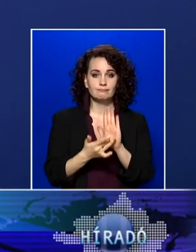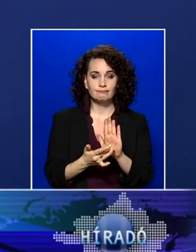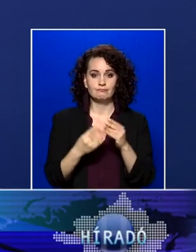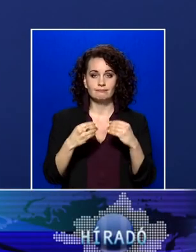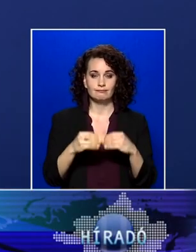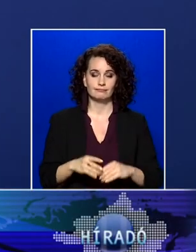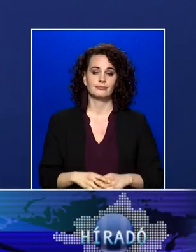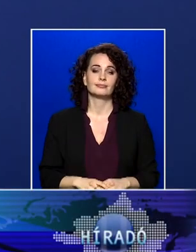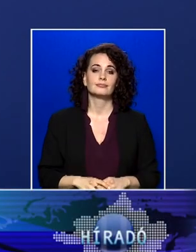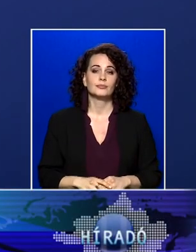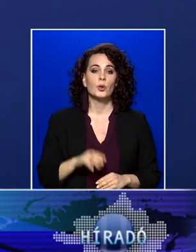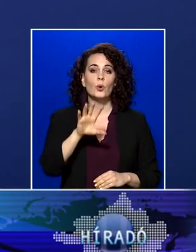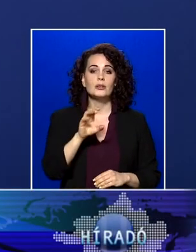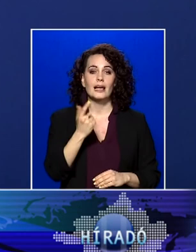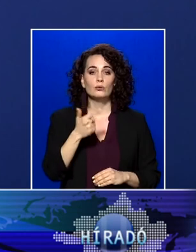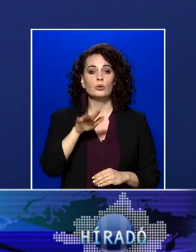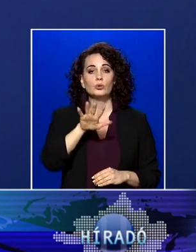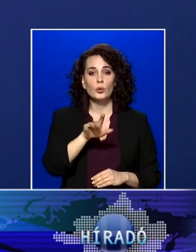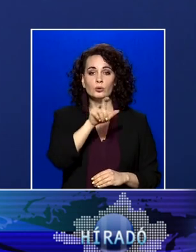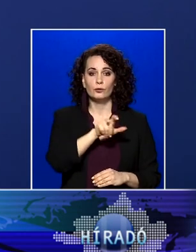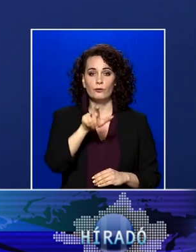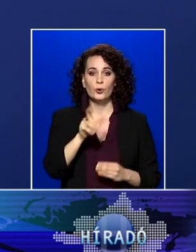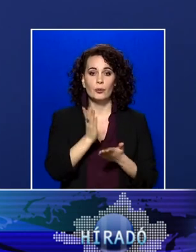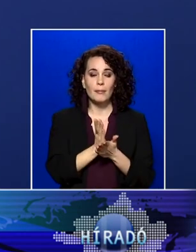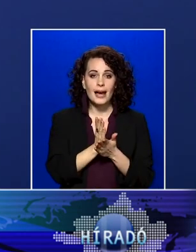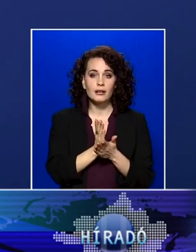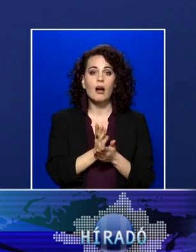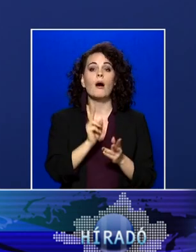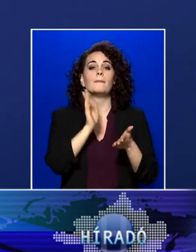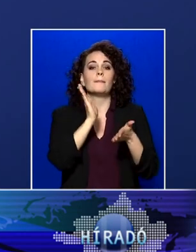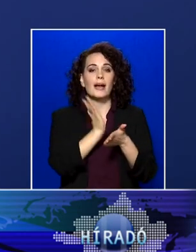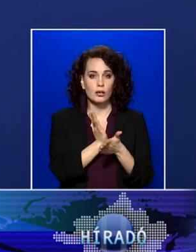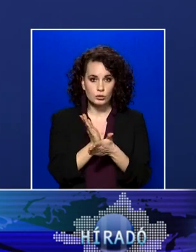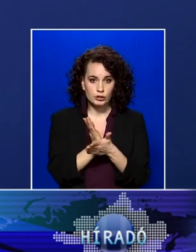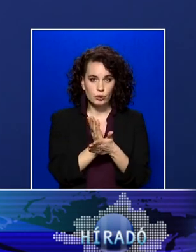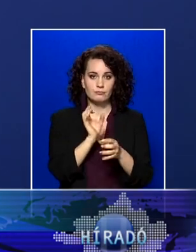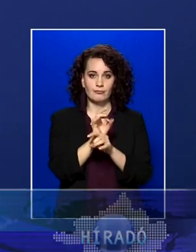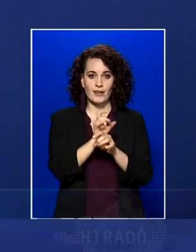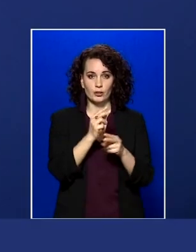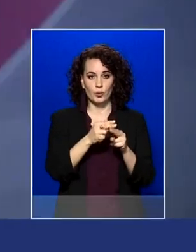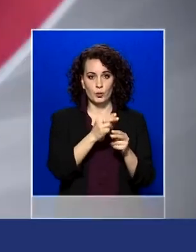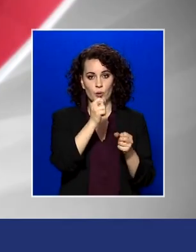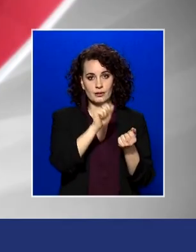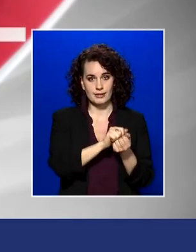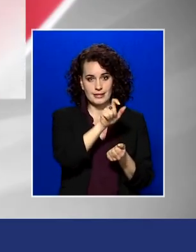önökkel. 525 főre nőtt a beazonosított fertőzöttek